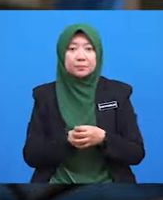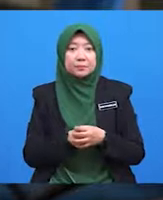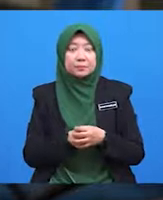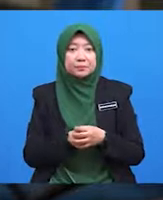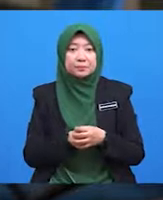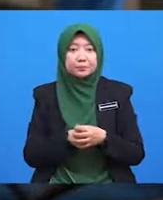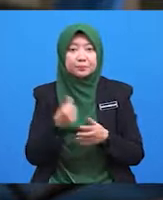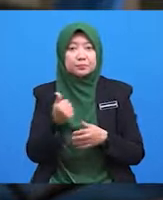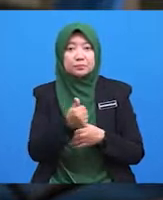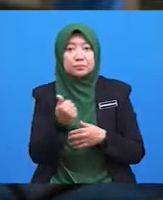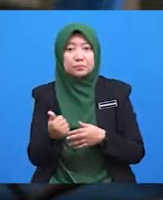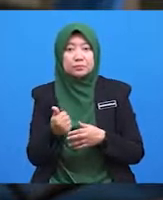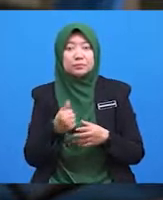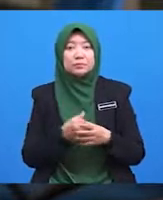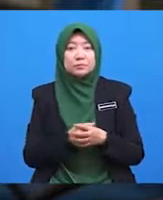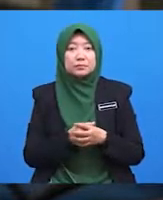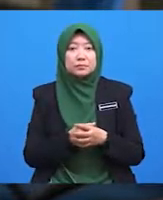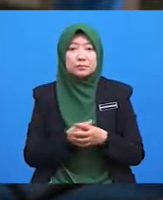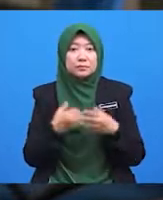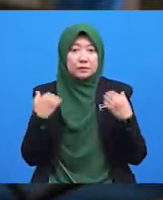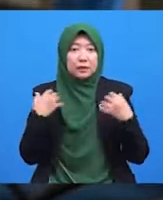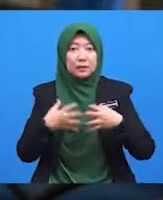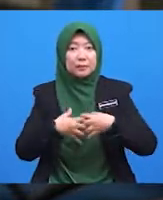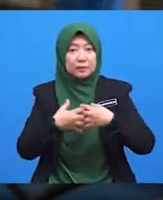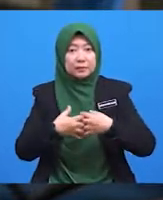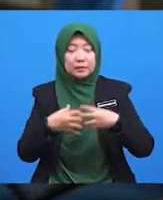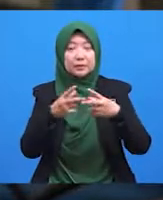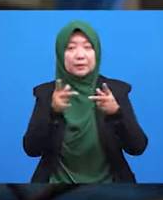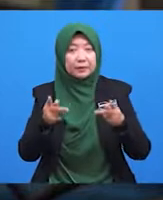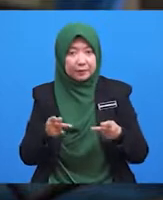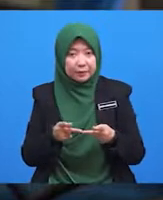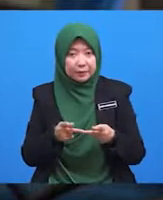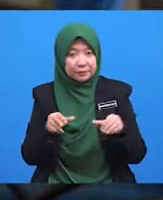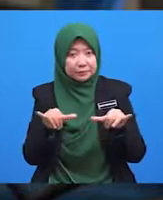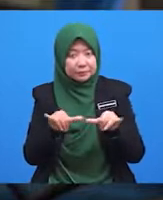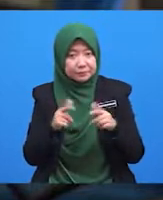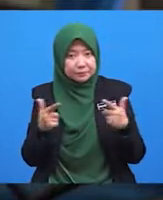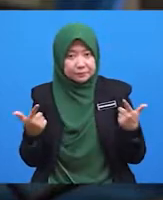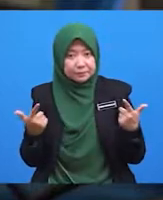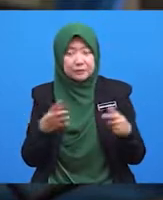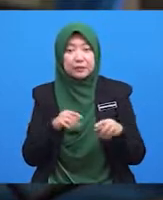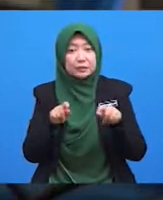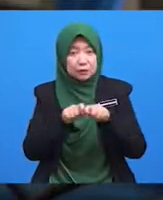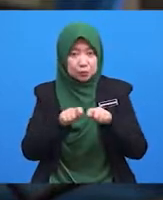vakum mempunyai mesin sedut vakum, kap pelbagai saiz dan tube.